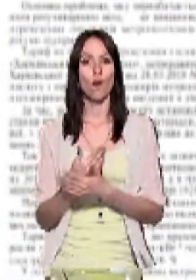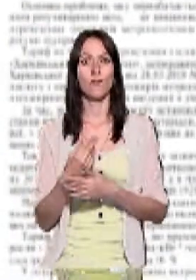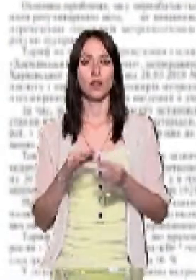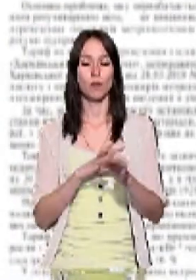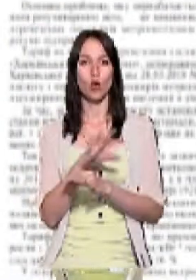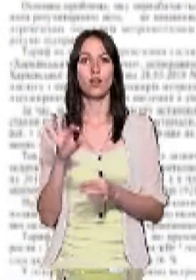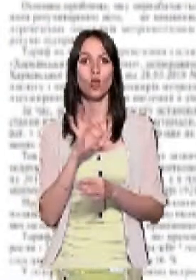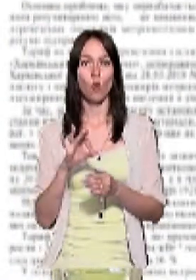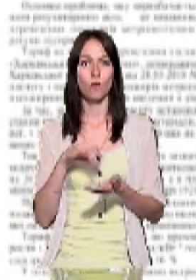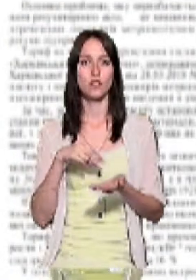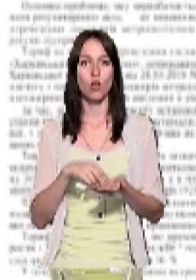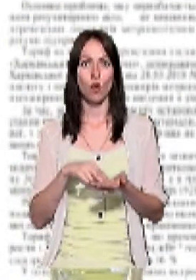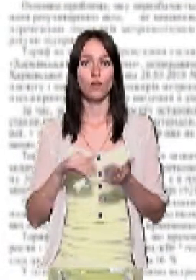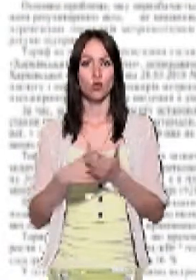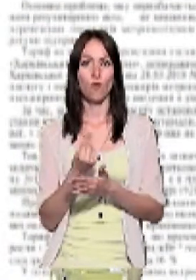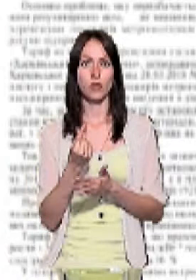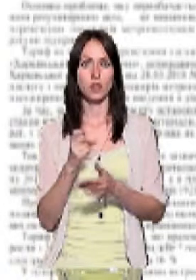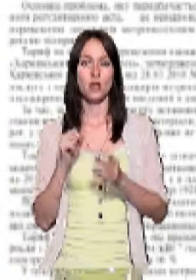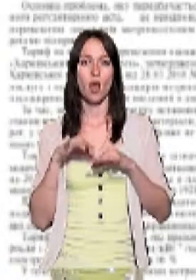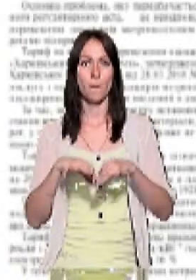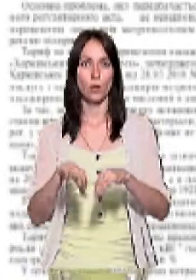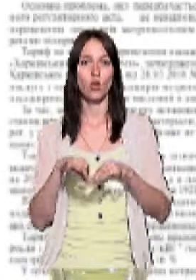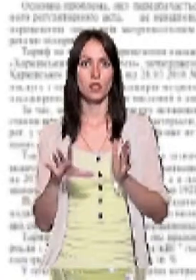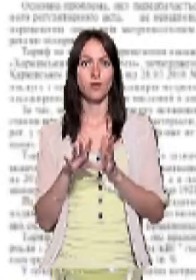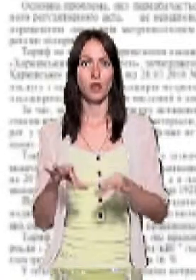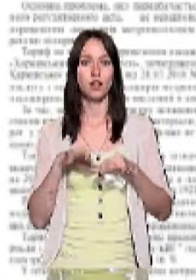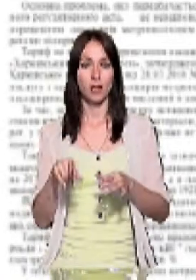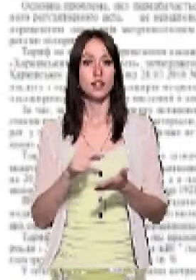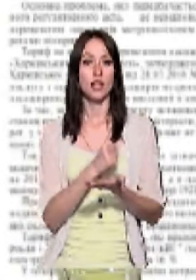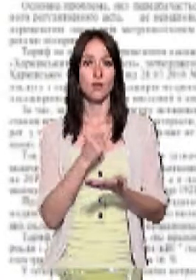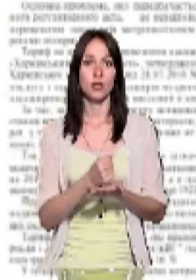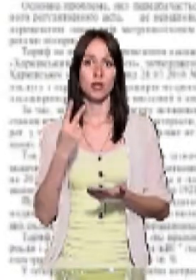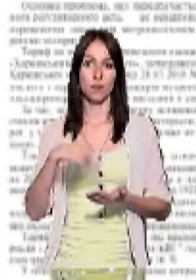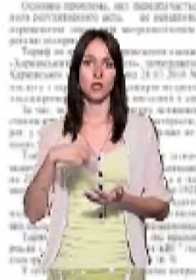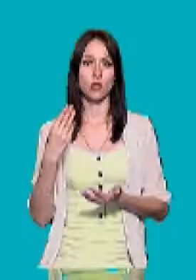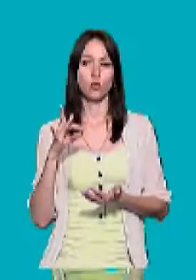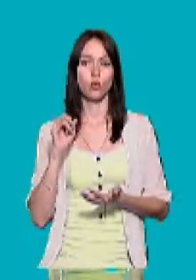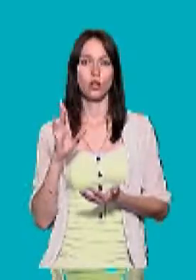встановлення тарифів на проїзд в електротранспорті. Їх і затвердила 22 травня.